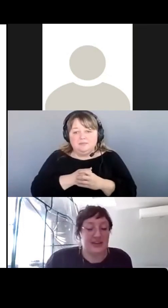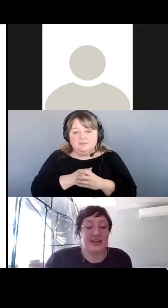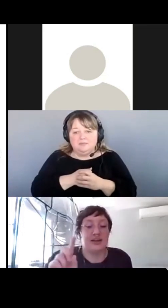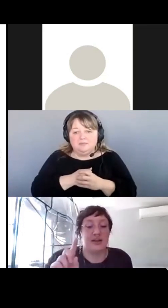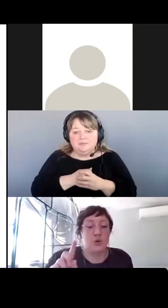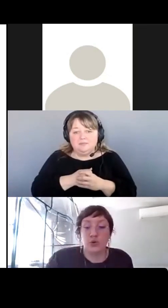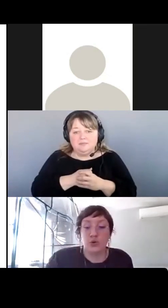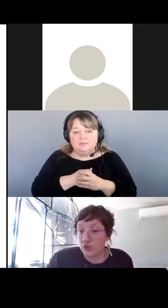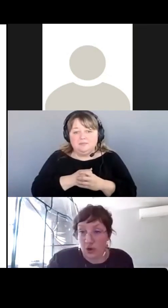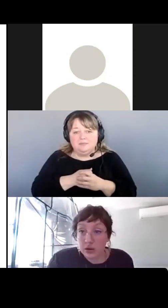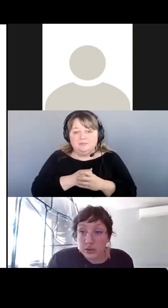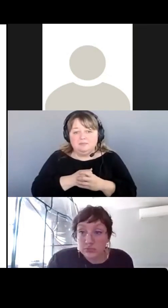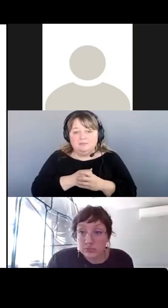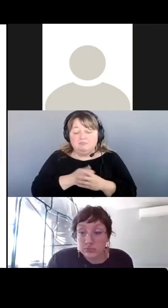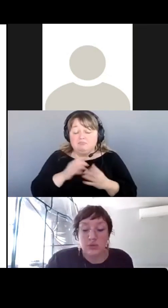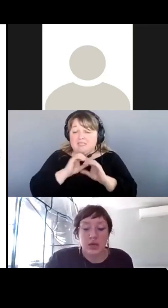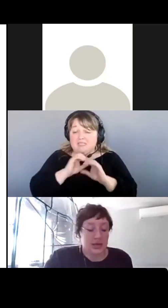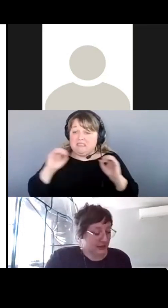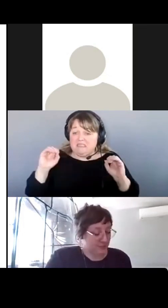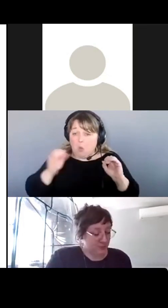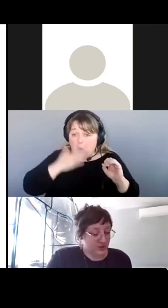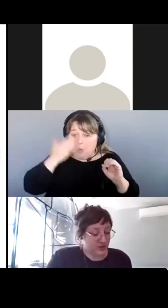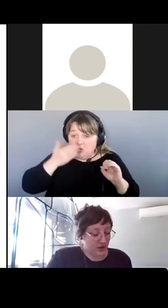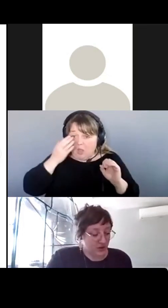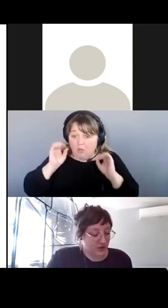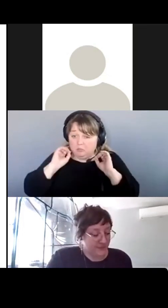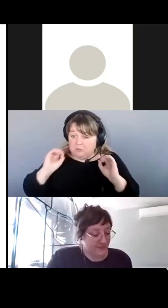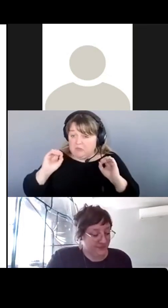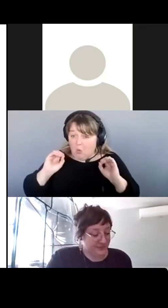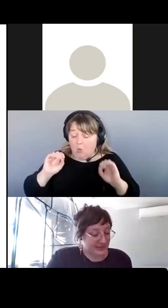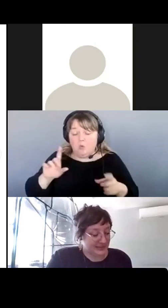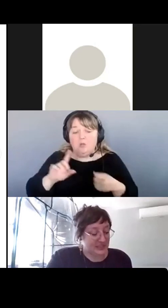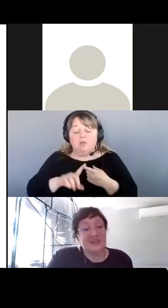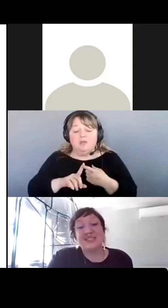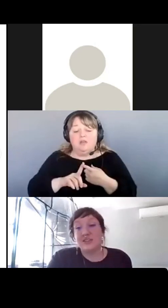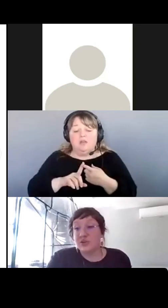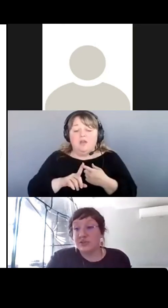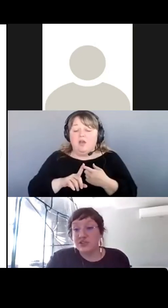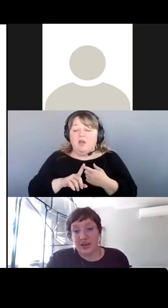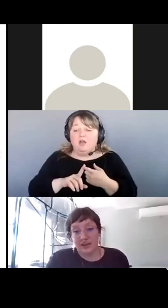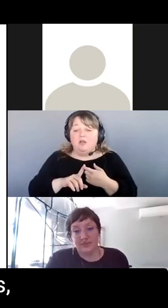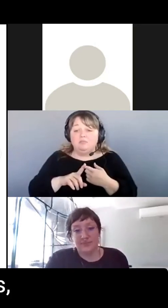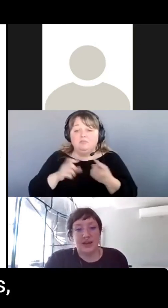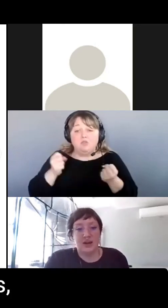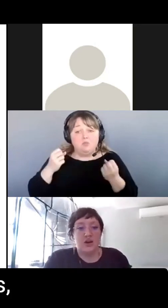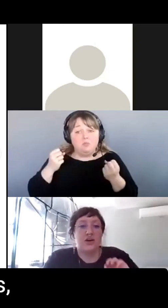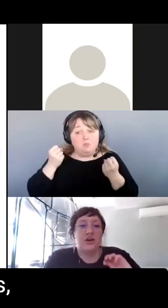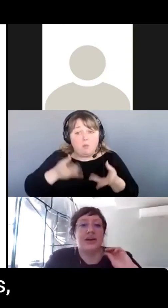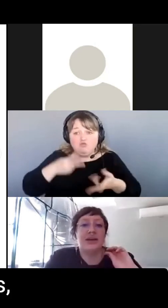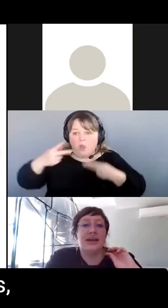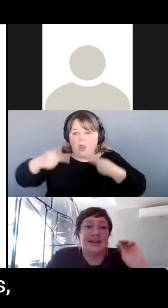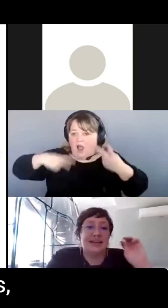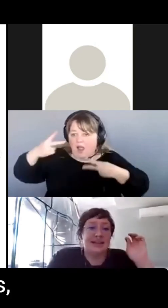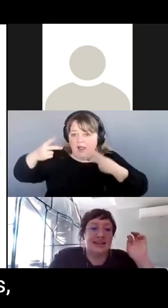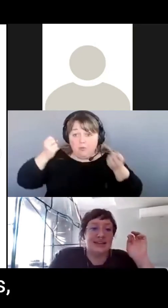Ça fait aucune odeur et puis ça se fait sans oxygène.